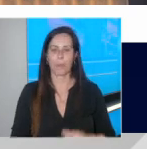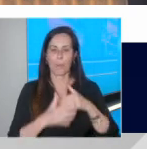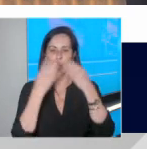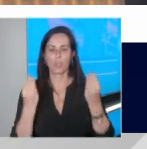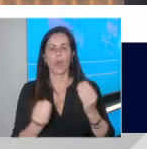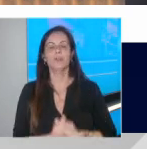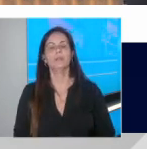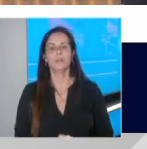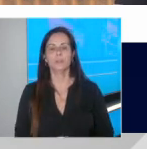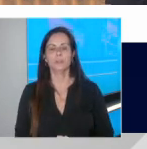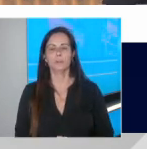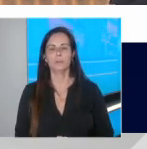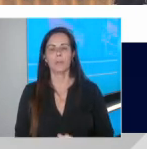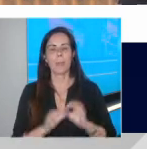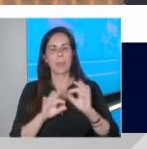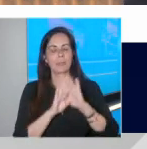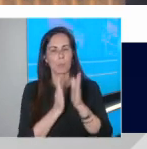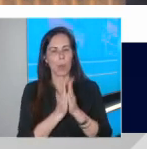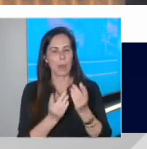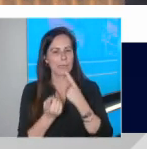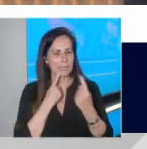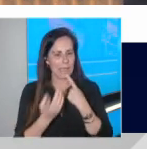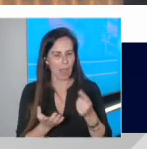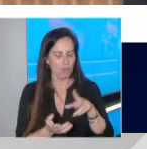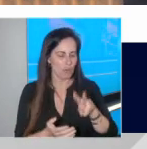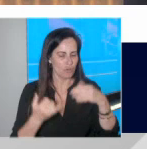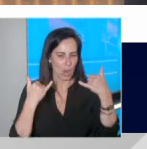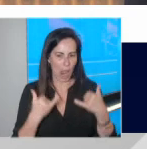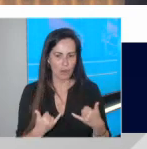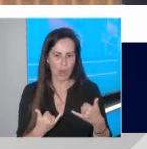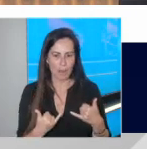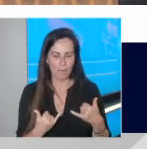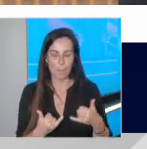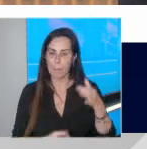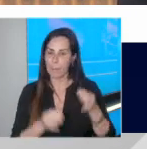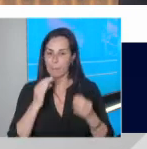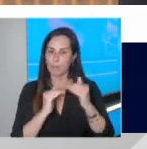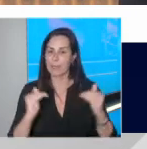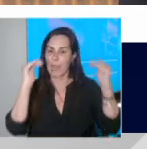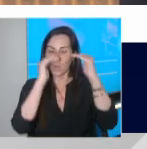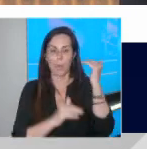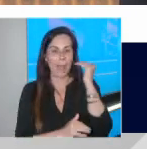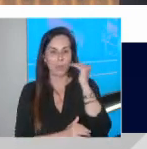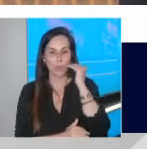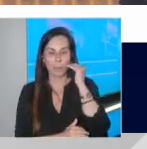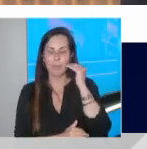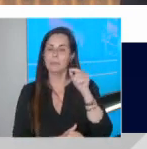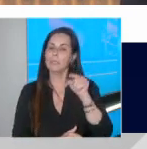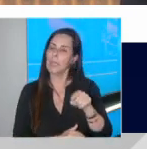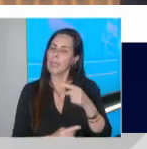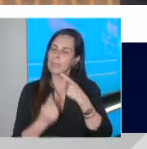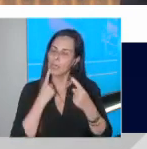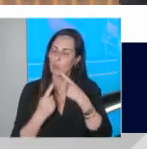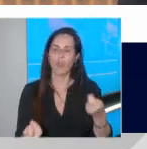טוב. אז בעצם כל הדיון הזה שמתנהל בימים אלה בבית המשפט העליון בארצות הברית, הוא